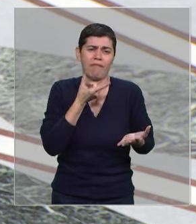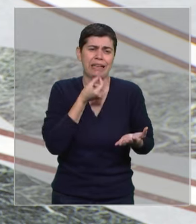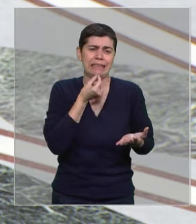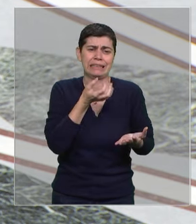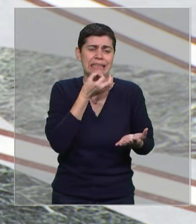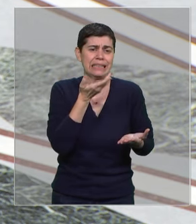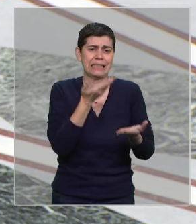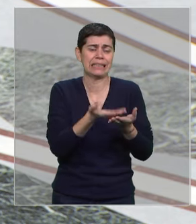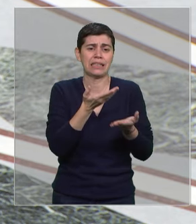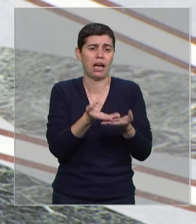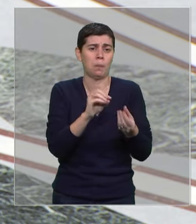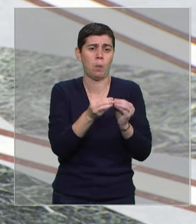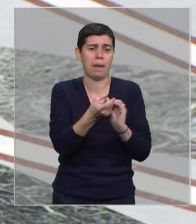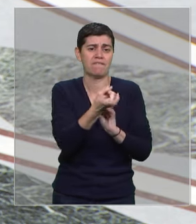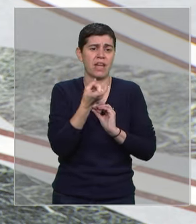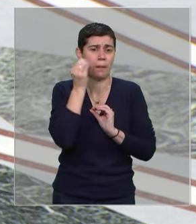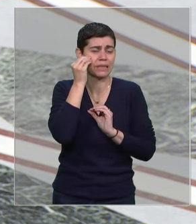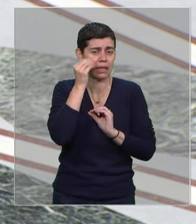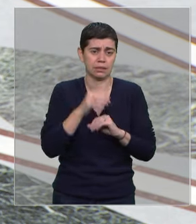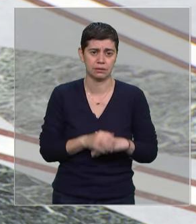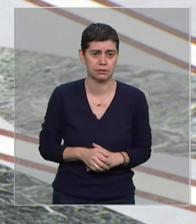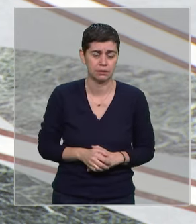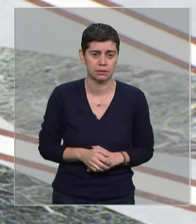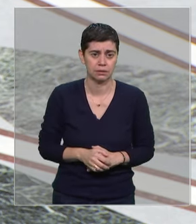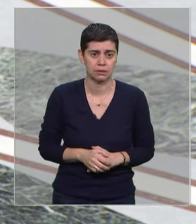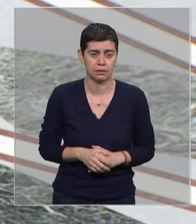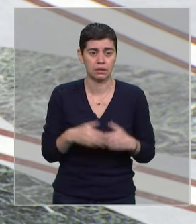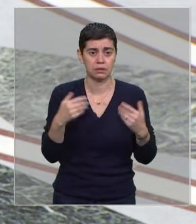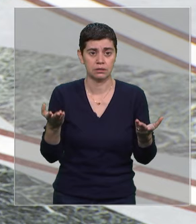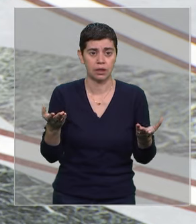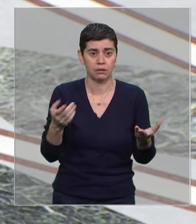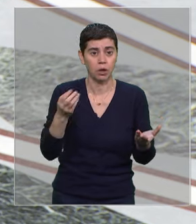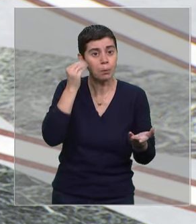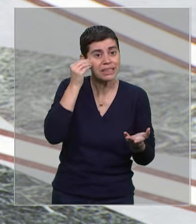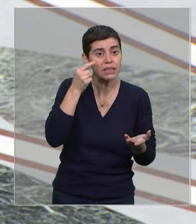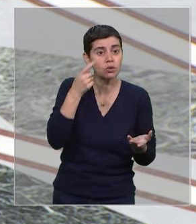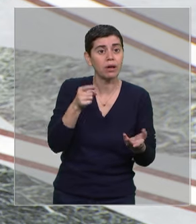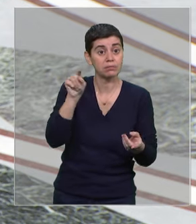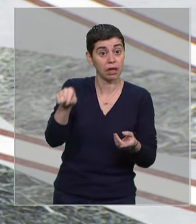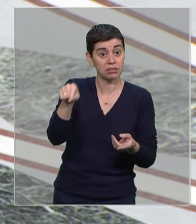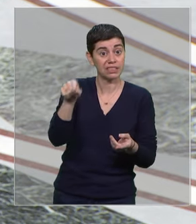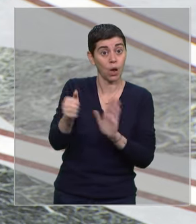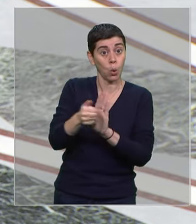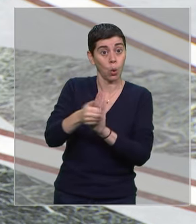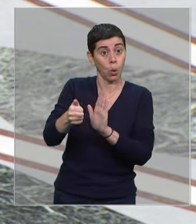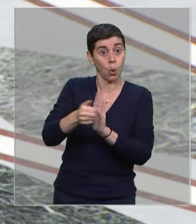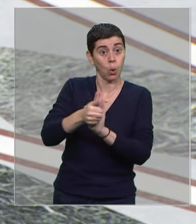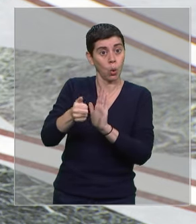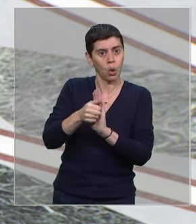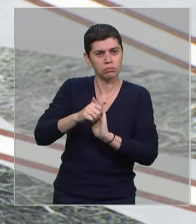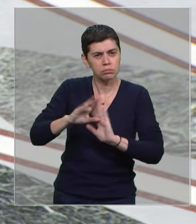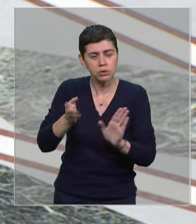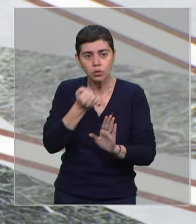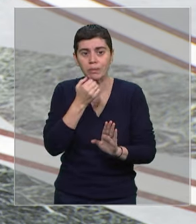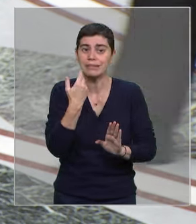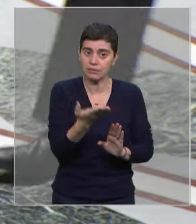considérer que c'est qu'une question psychiatrique. C'est précisément parce qu'on a laissé tout ça à la psychiatrie qu'on s'est trompé. C'est un sujet de santé mentale